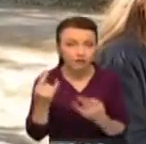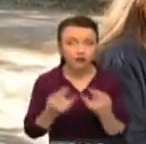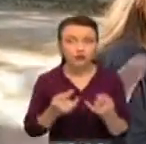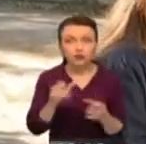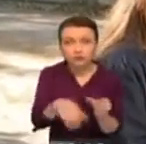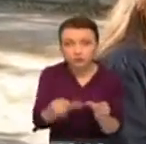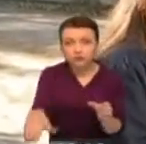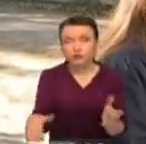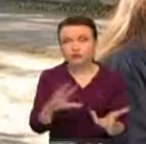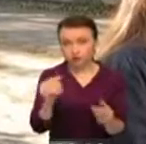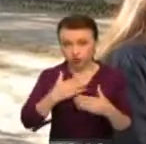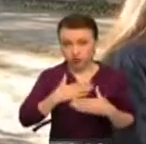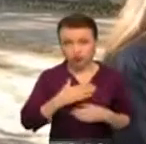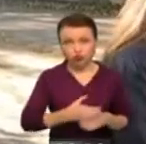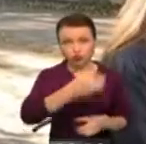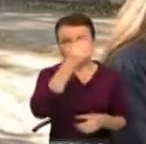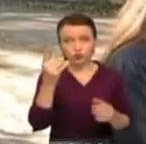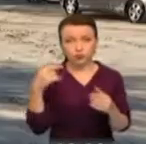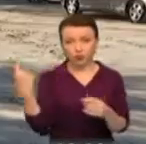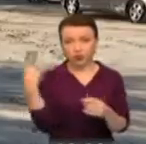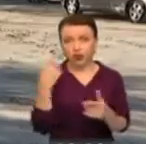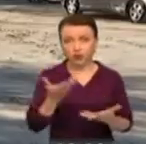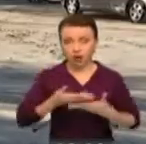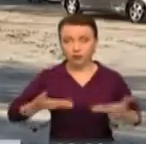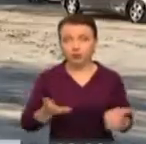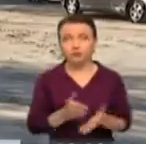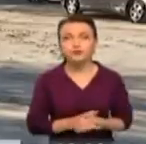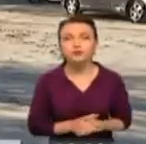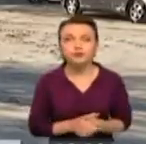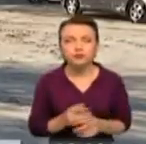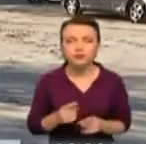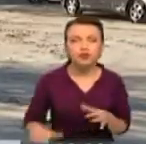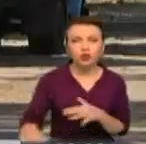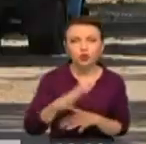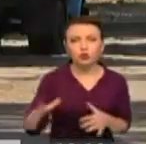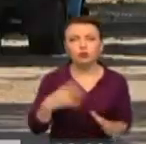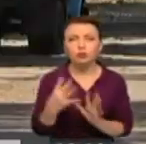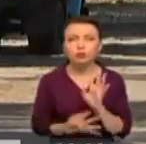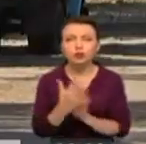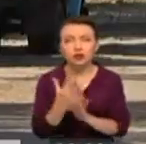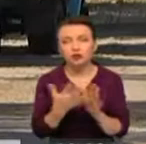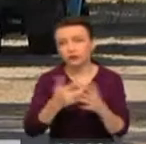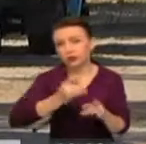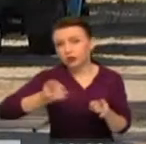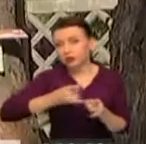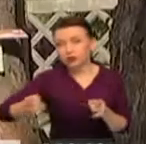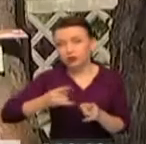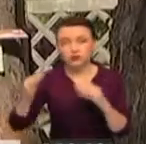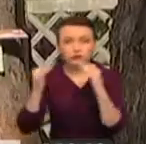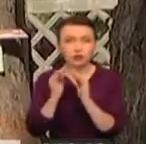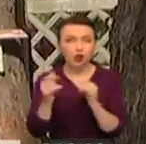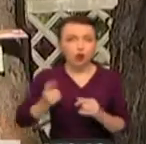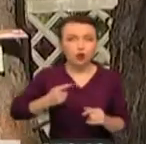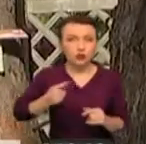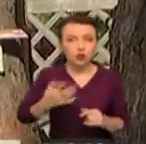стовба. Це ж фаза, ну, наш дом, нам мотає. Ну. На території минулої посадки вже стоять автівки та прибудова для охоронця.